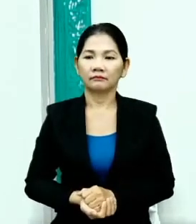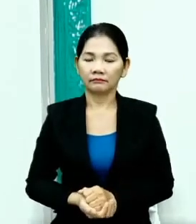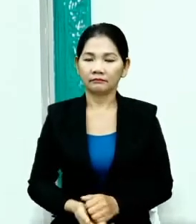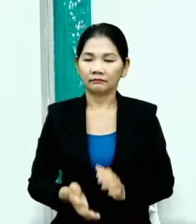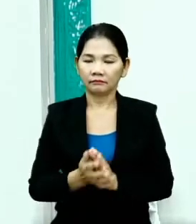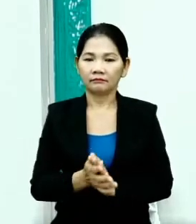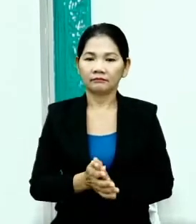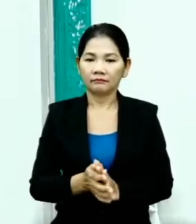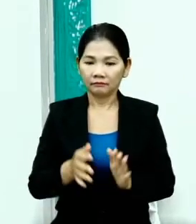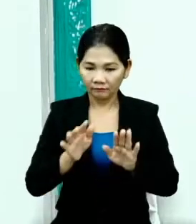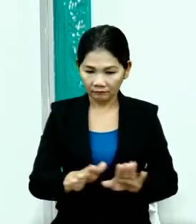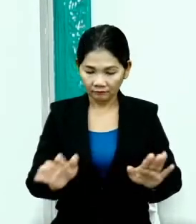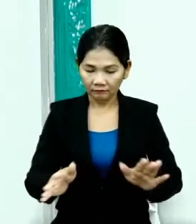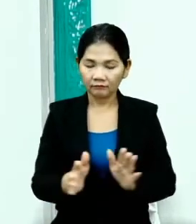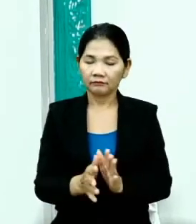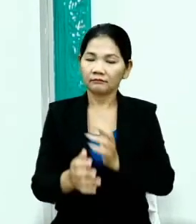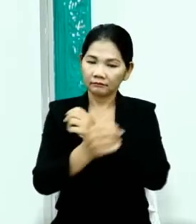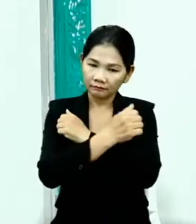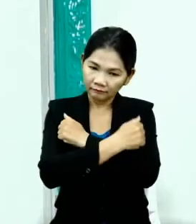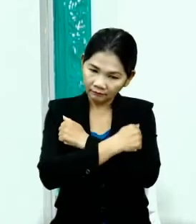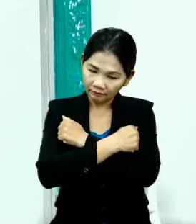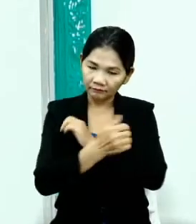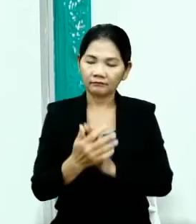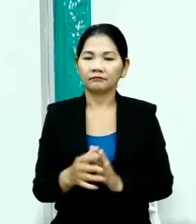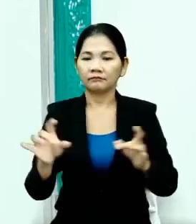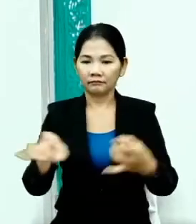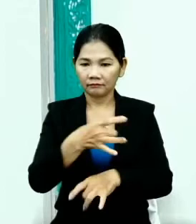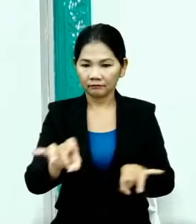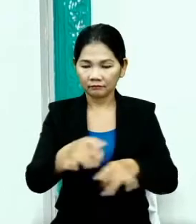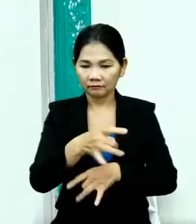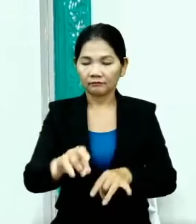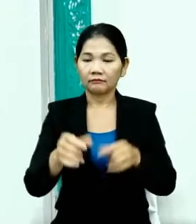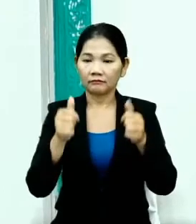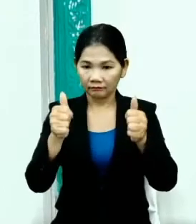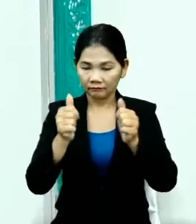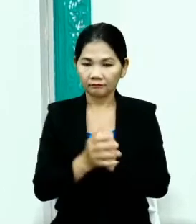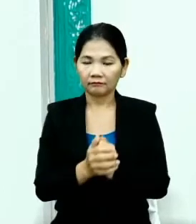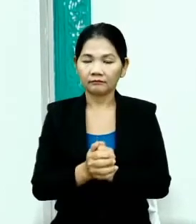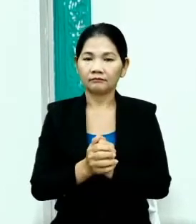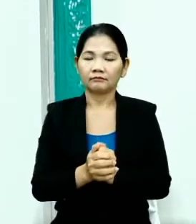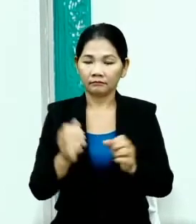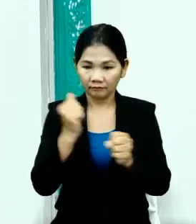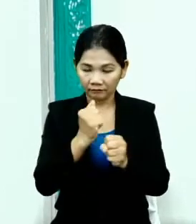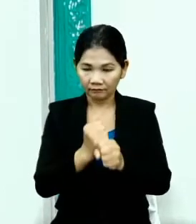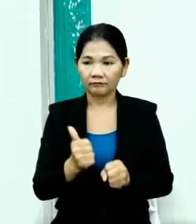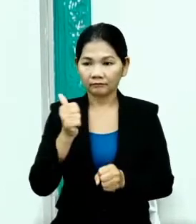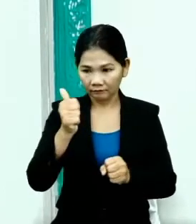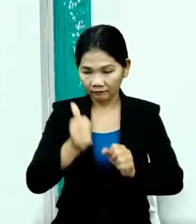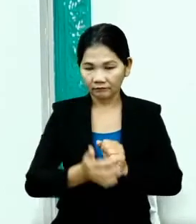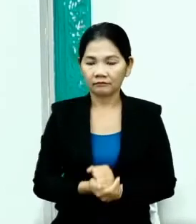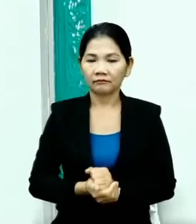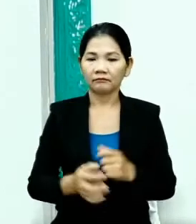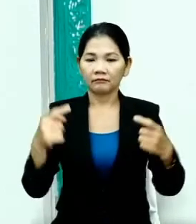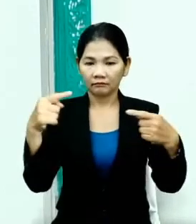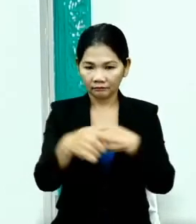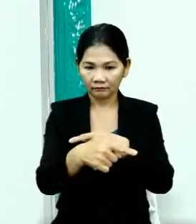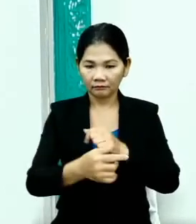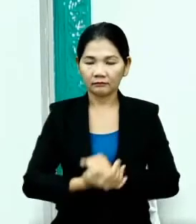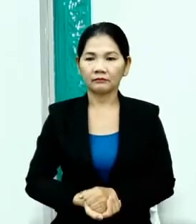lãnh ẩm bơ lọ. Con tay anh tay, thôi nó ẩm bơ lọ. Bởi vì sở lãnh ẩm bơ lọ mê nế. Chà, tôi đưa